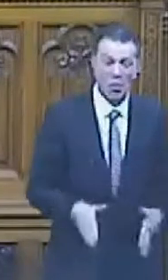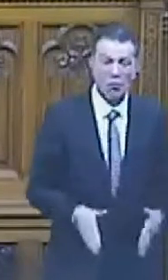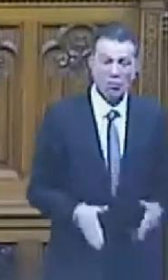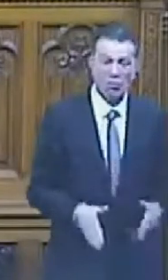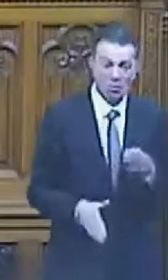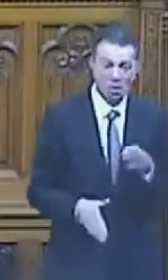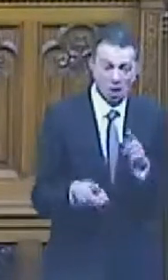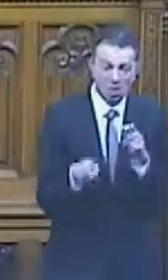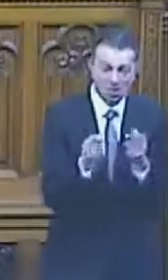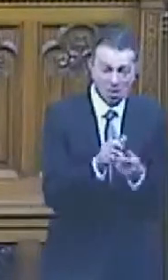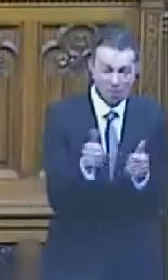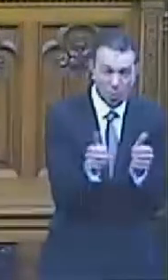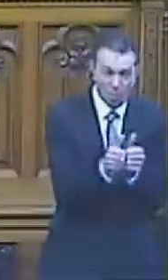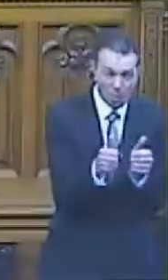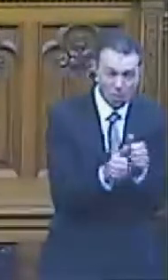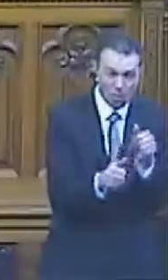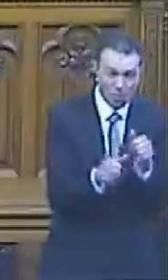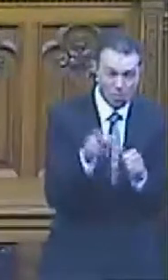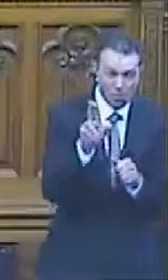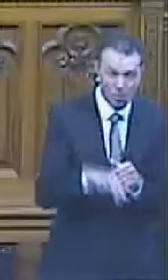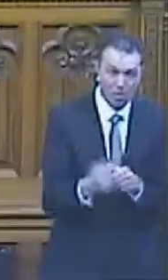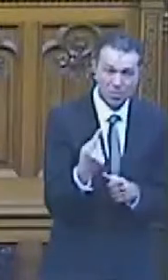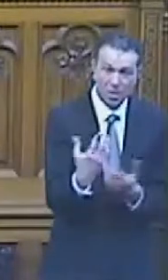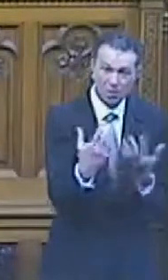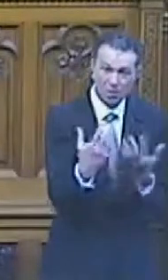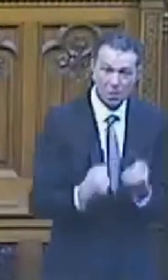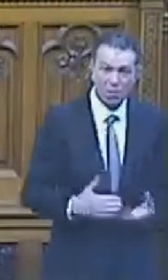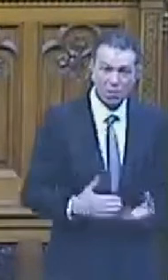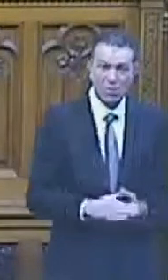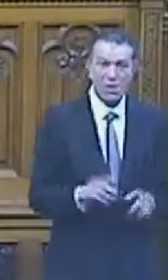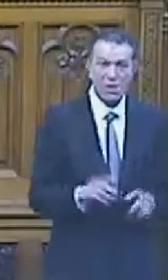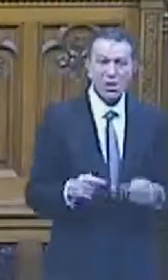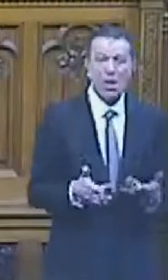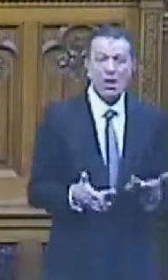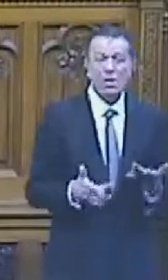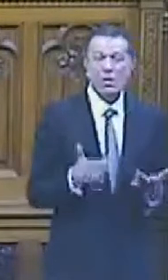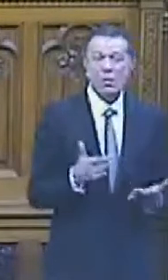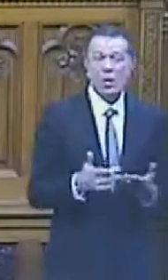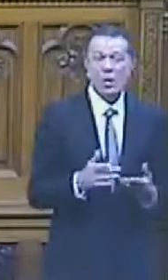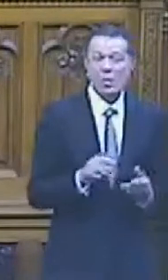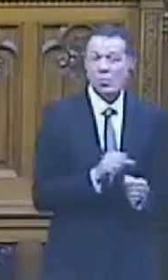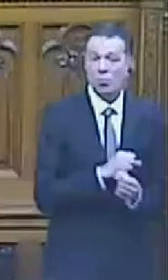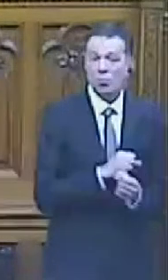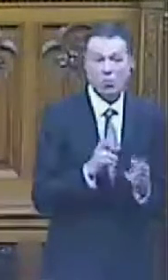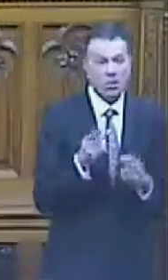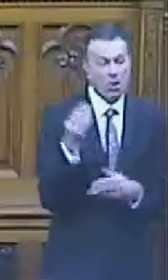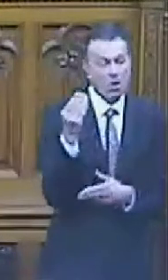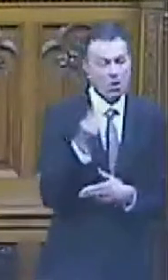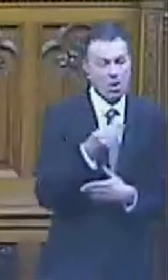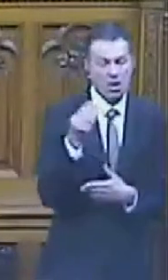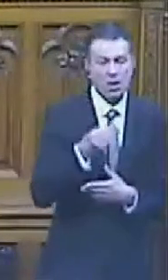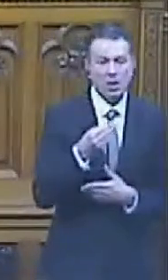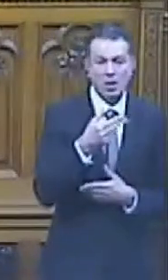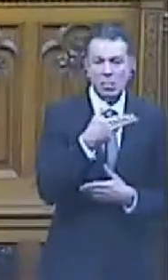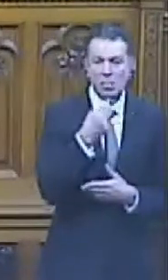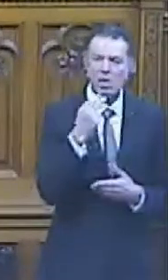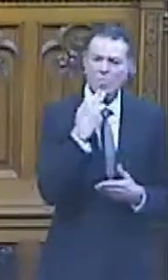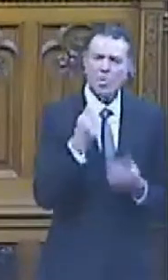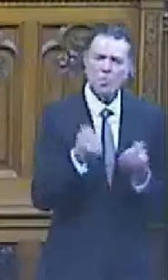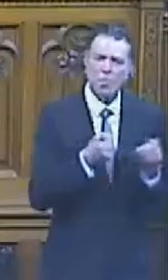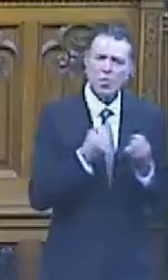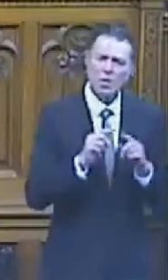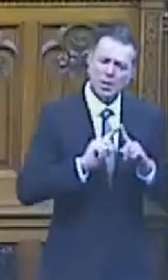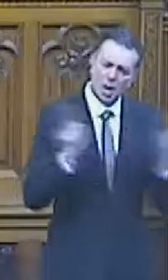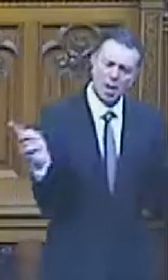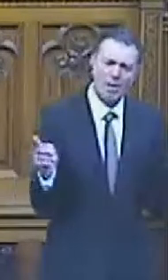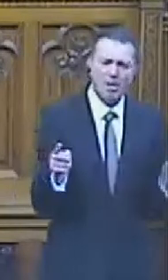Reformpartnerschaft ist für Wien, die Sie sich wünschen, dann sind Sie anscheinend nicht lernfähig. Weil die Menschen wollen eine andere Politik und die